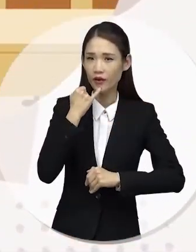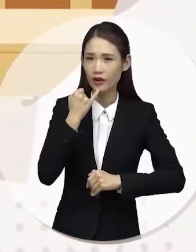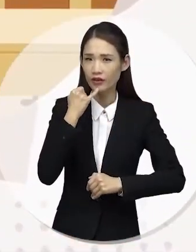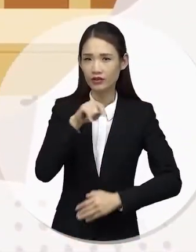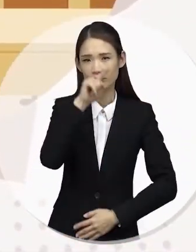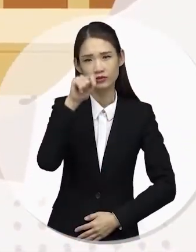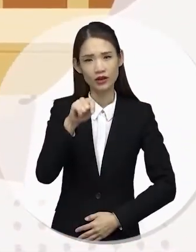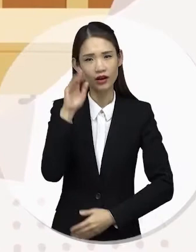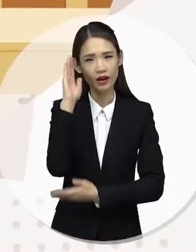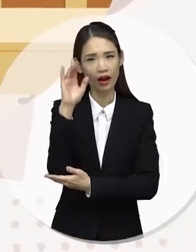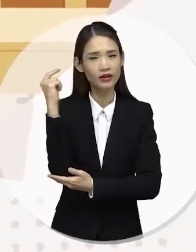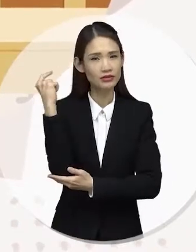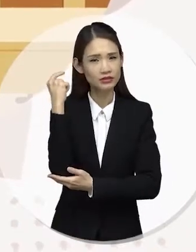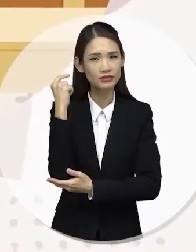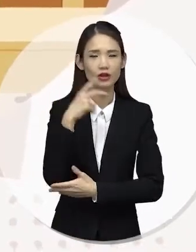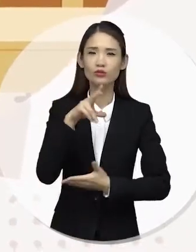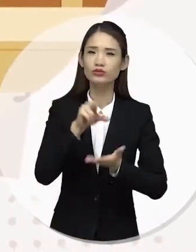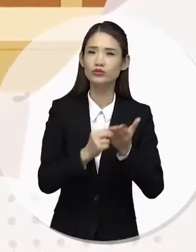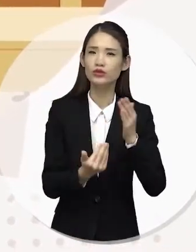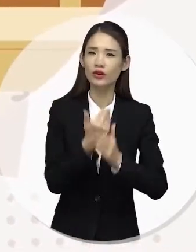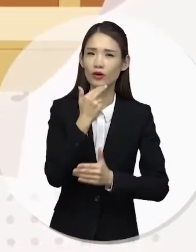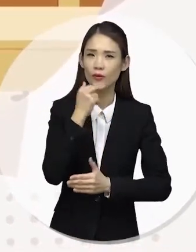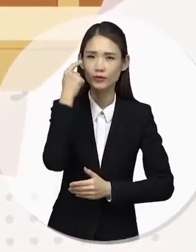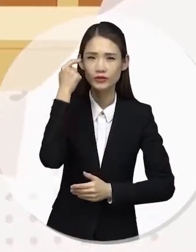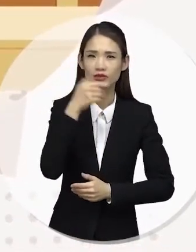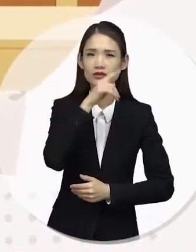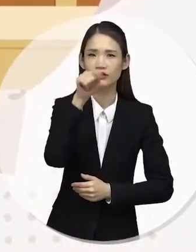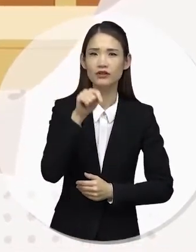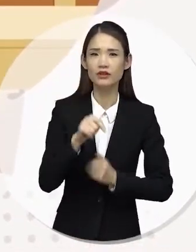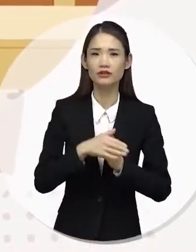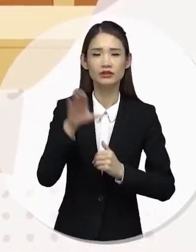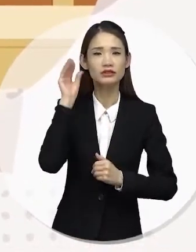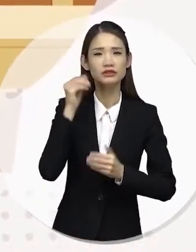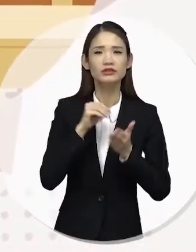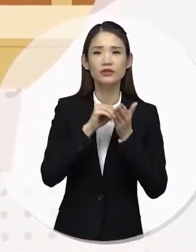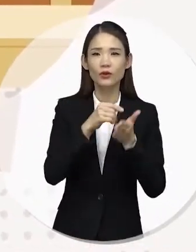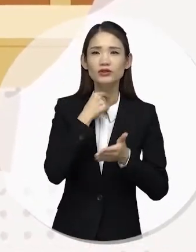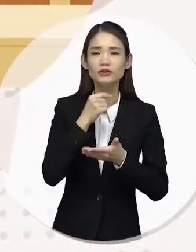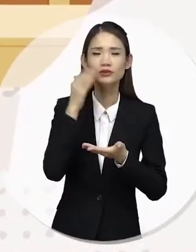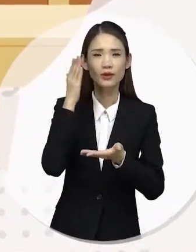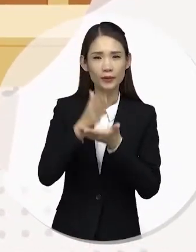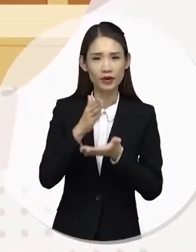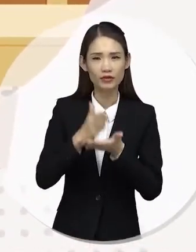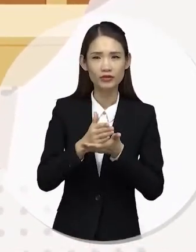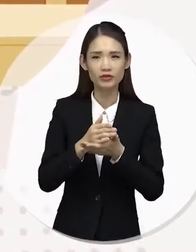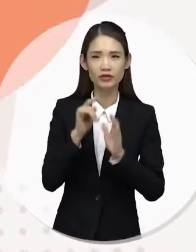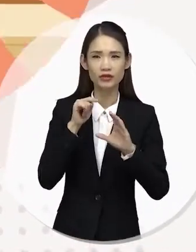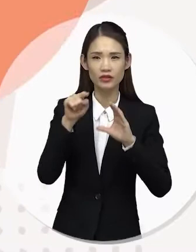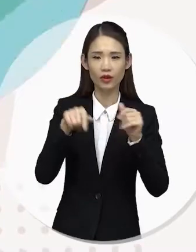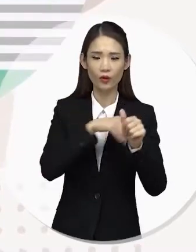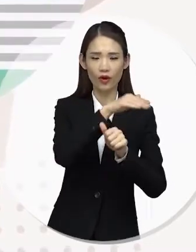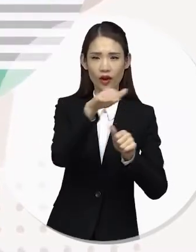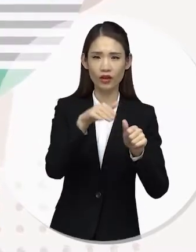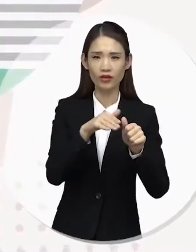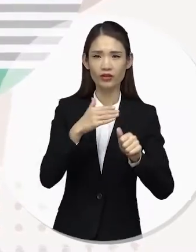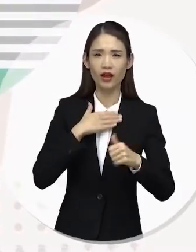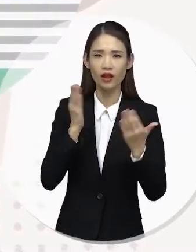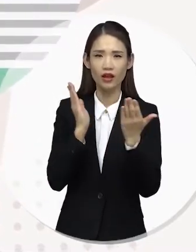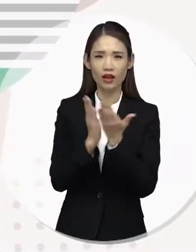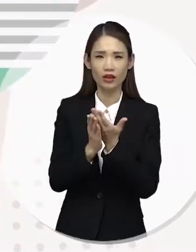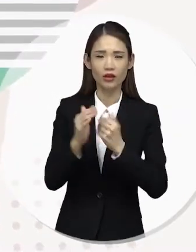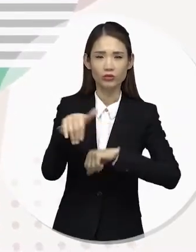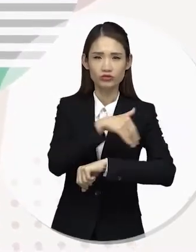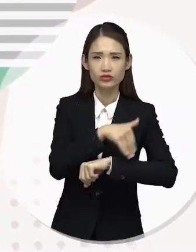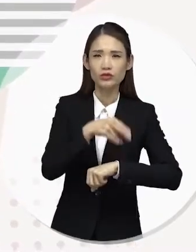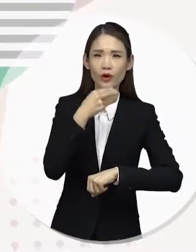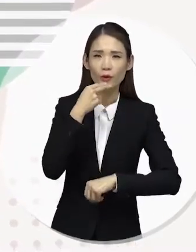괜찮을까? 강의를 듣는데 문제는 없을까? 듣고 싶은 강의를 신청하기보단 해당 강의의 수강 환경이